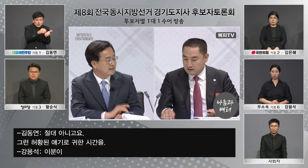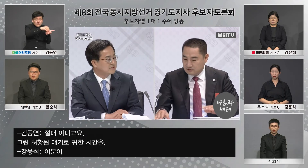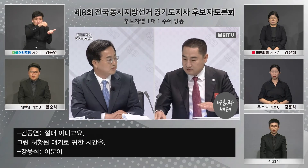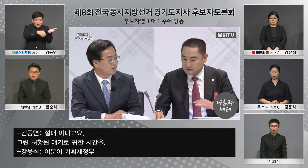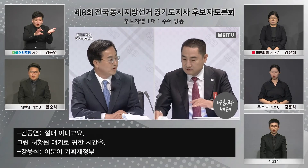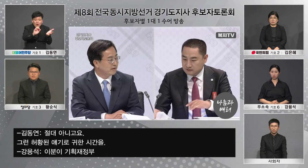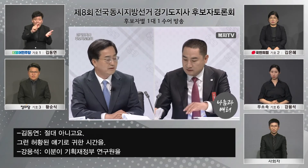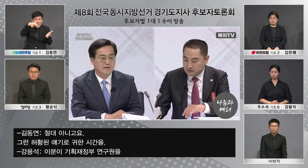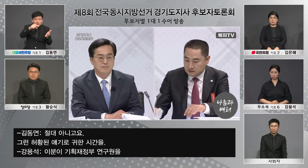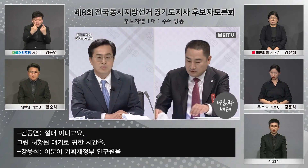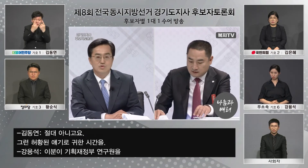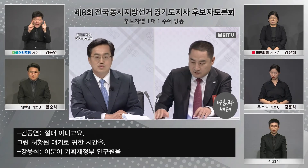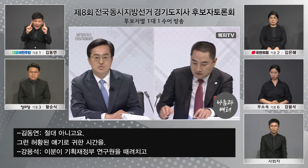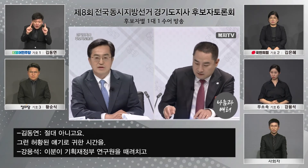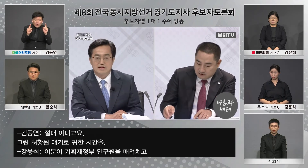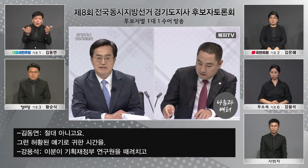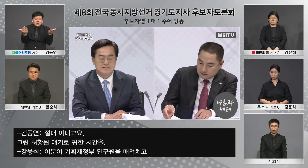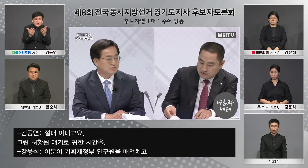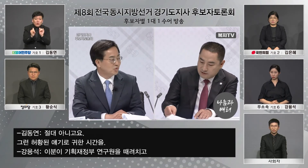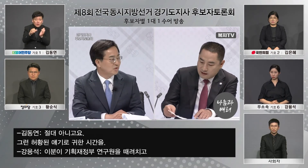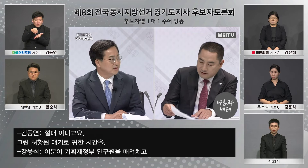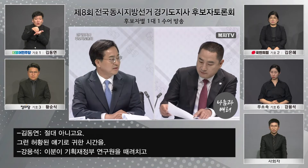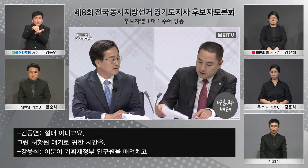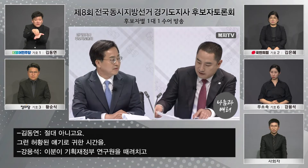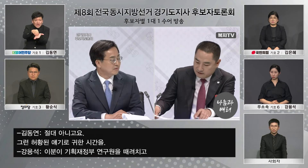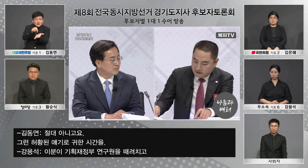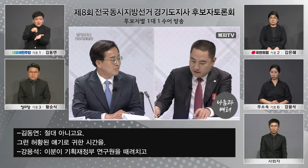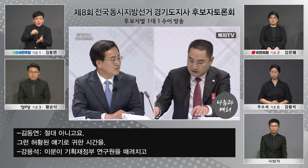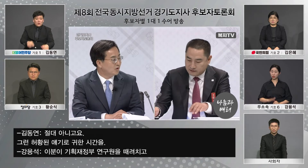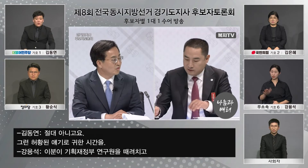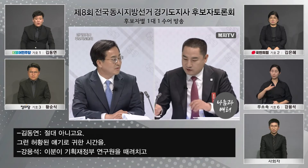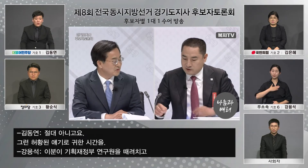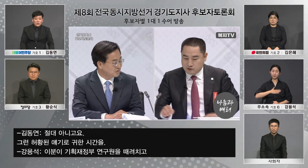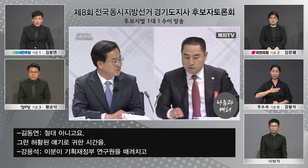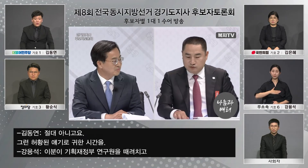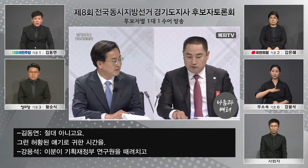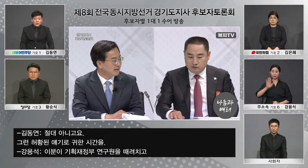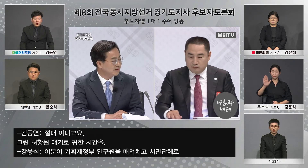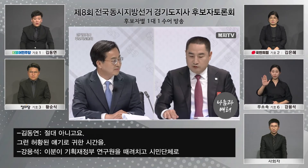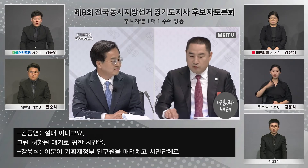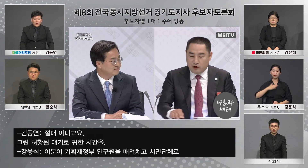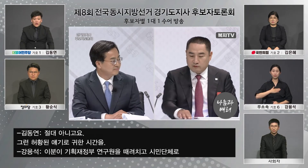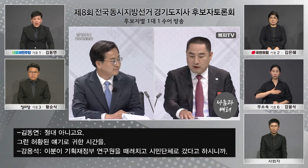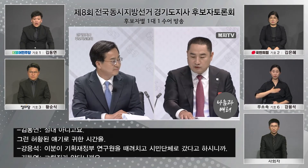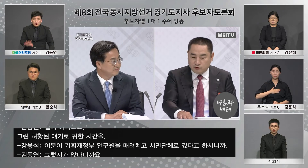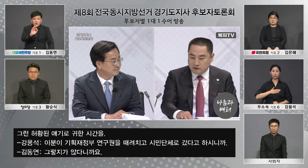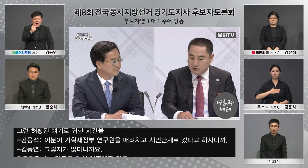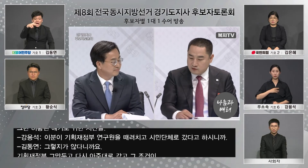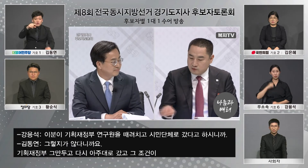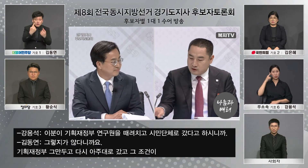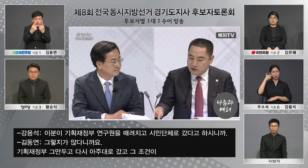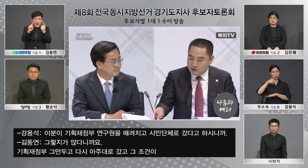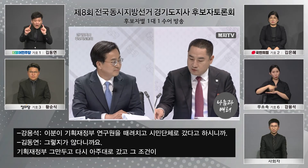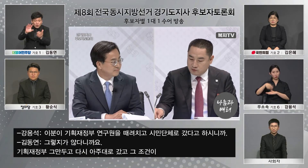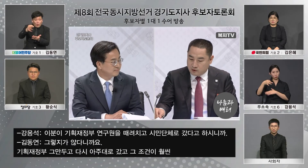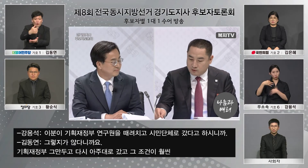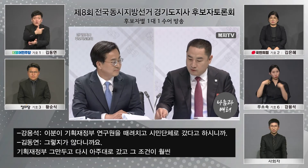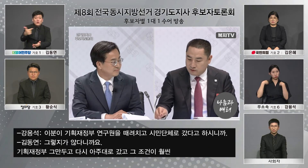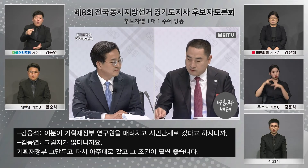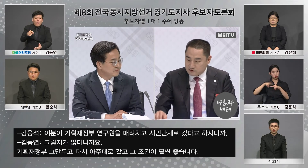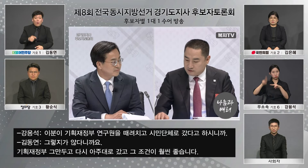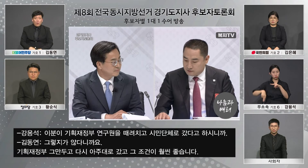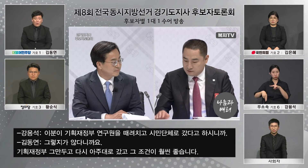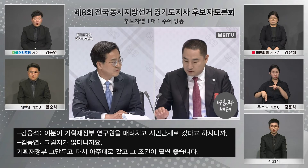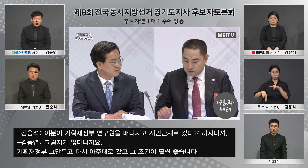그리고 대학 직원 내 보수와 그 글쎄, 조건이 알겠습니다. 네. 공무원 연구보다 기획재정부를 좋습니다. 그러면 왜 아주대 때려치고 왜 기획재정부는 왜 온